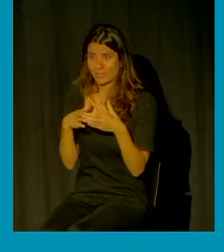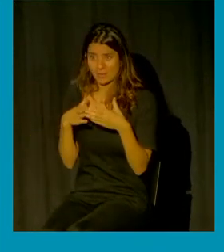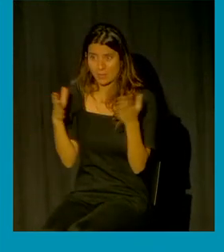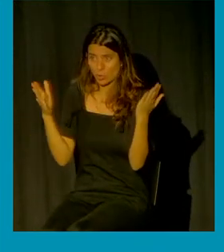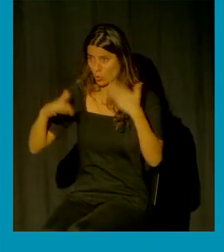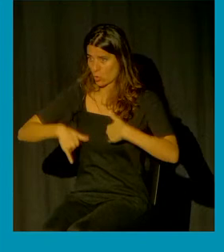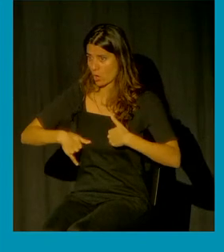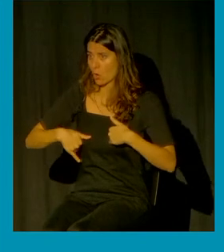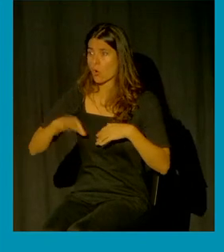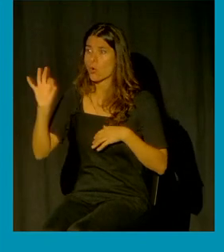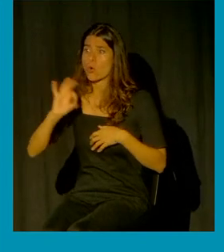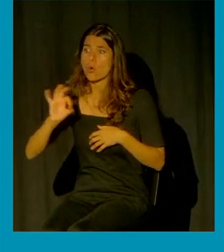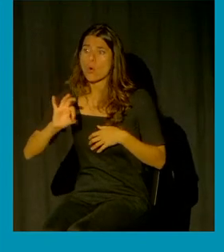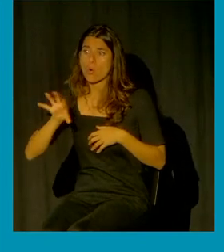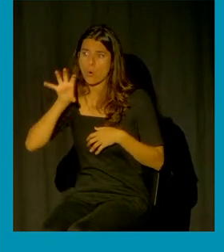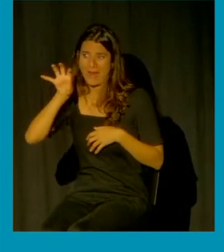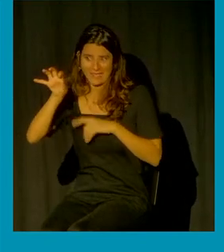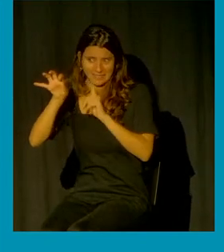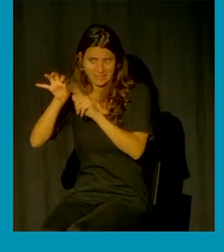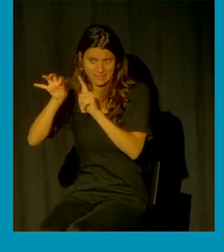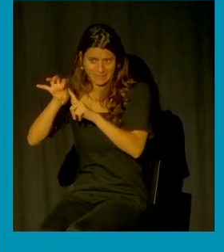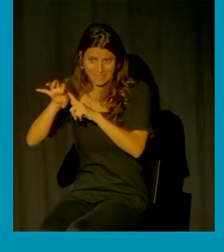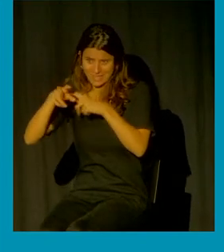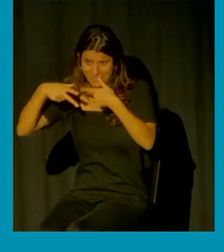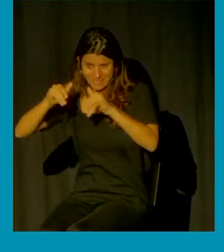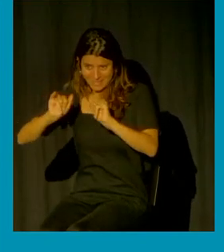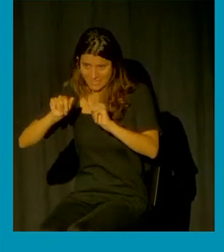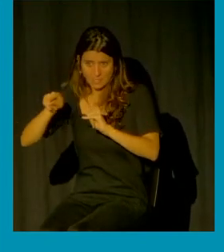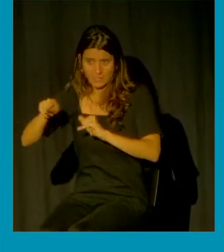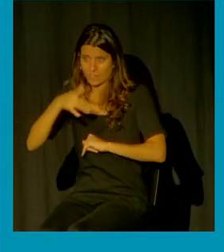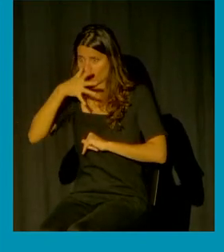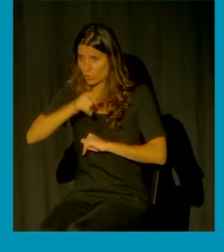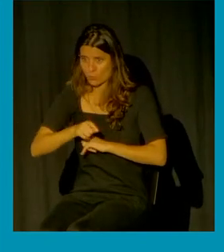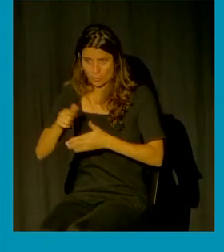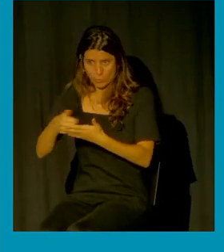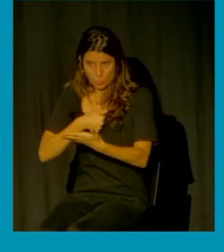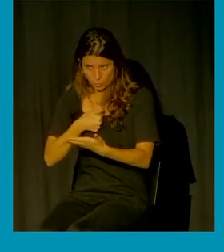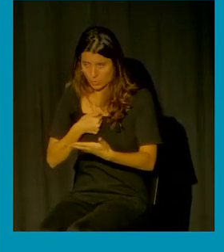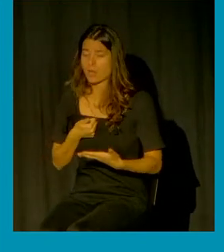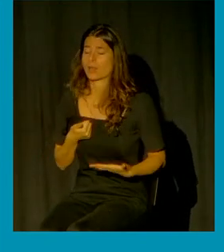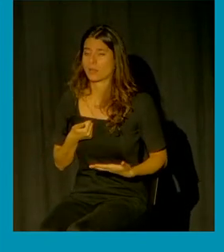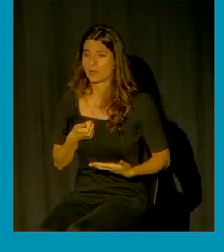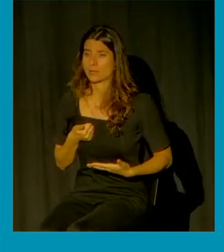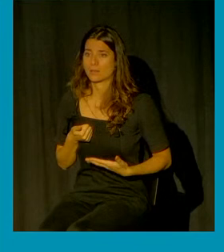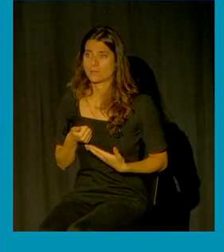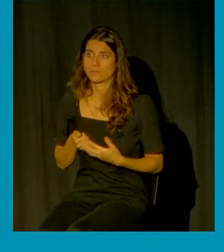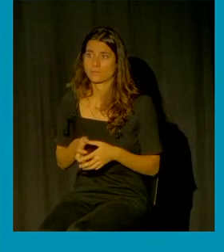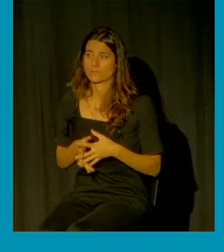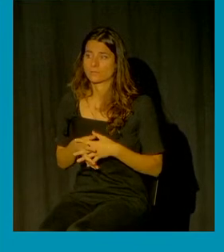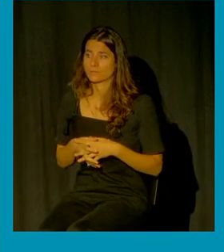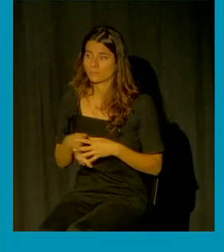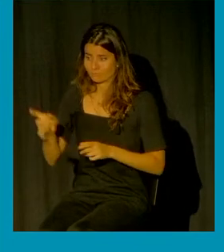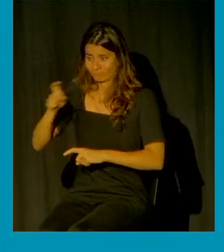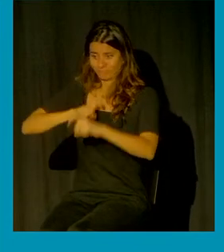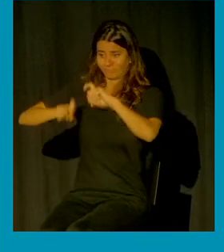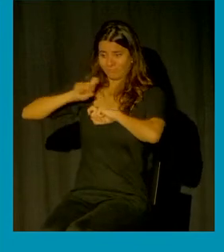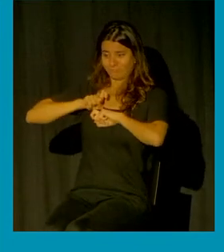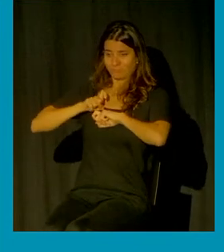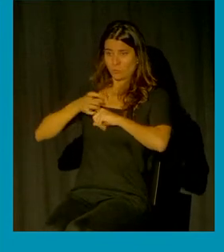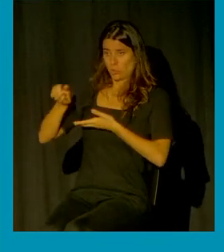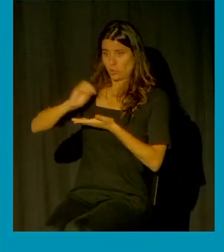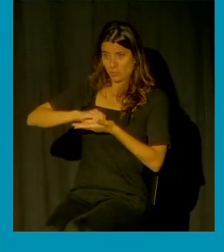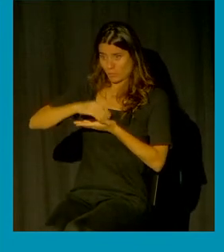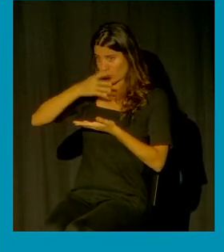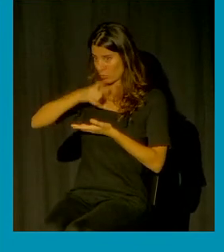l'Estat tindrà la capacitat de retornar anem a dir d'esborrar aquesta transgressió i tornar la situació al compliment